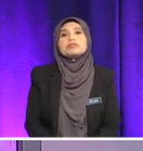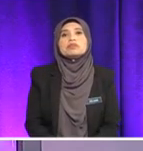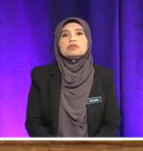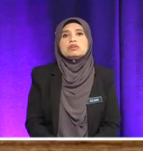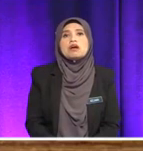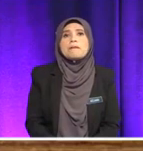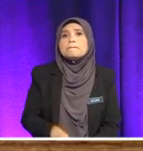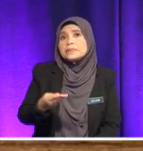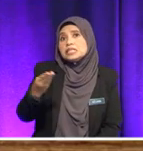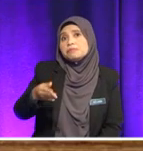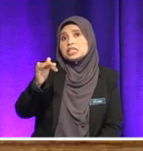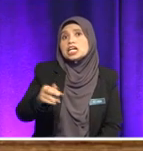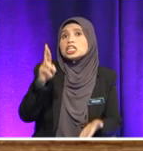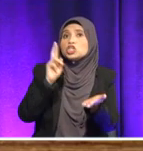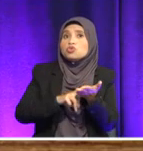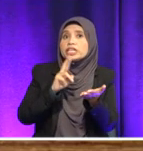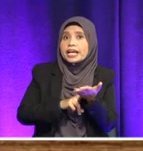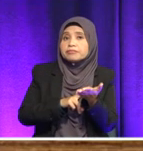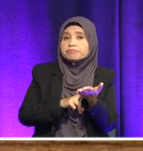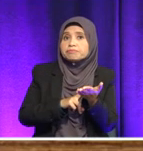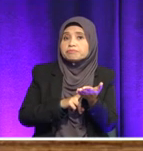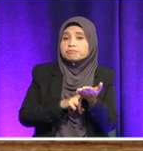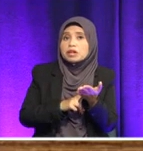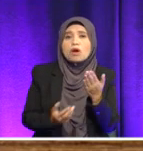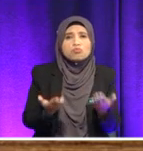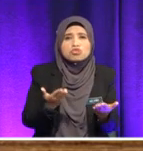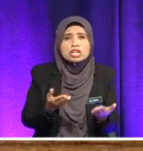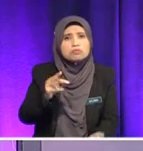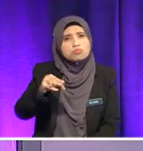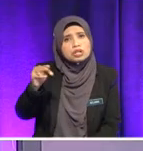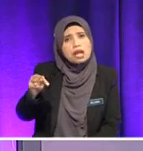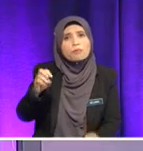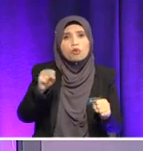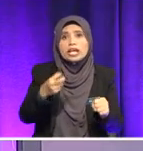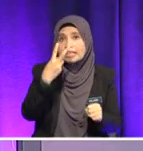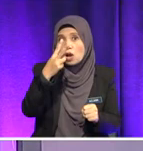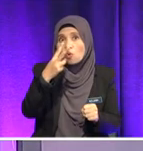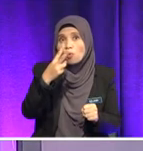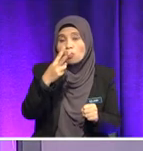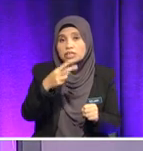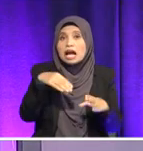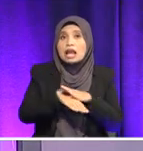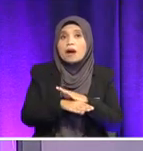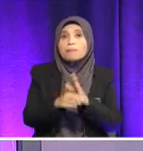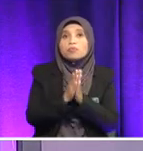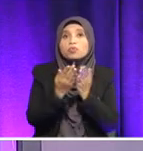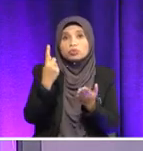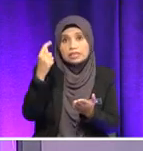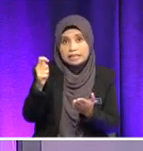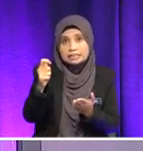adalah yang dirundingkan ketika itu oleh tengok mungkin murid mulai merujuk dalam buku teks kepada karya yang dirundingkan